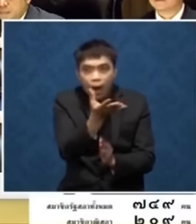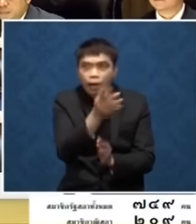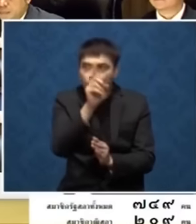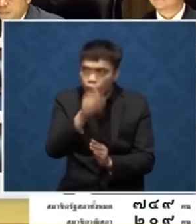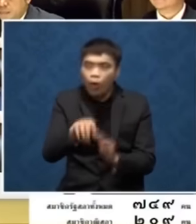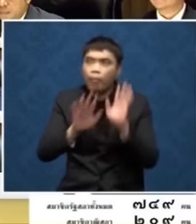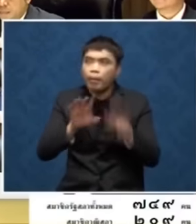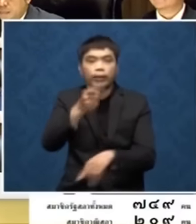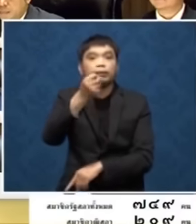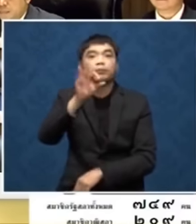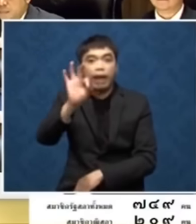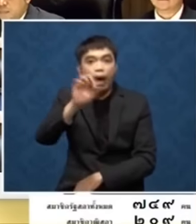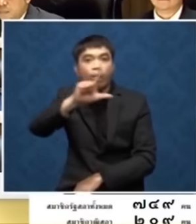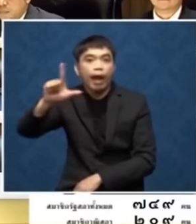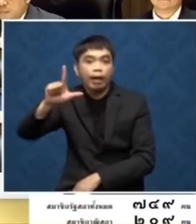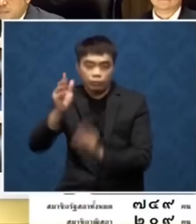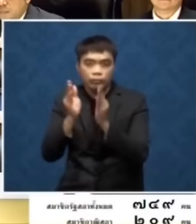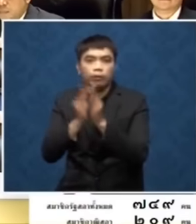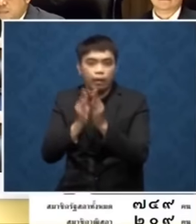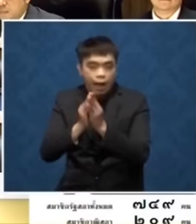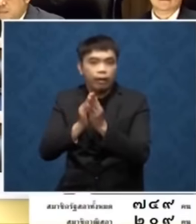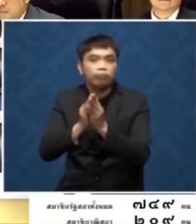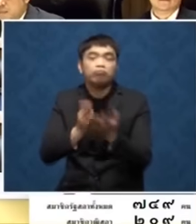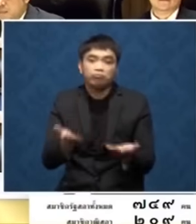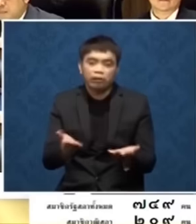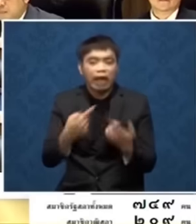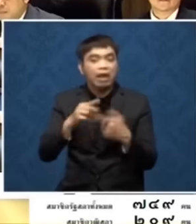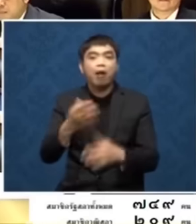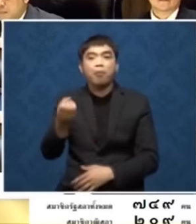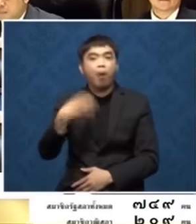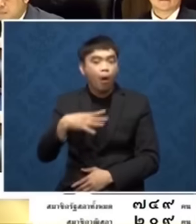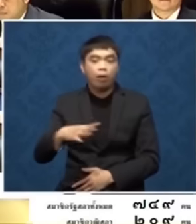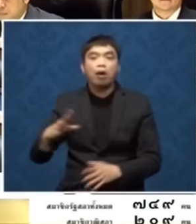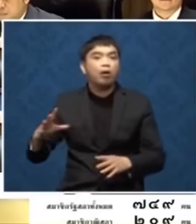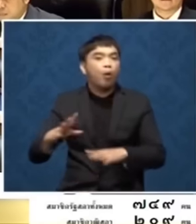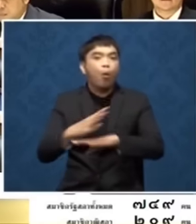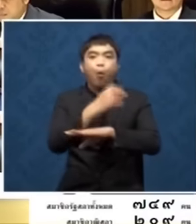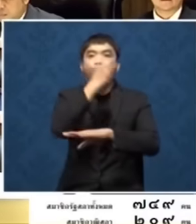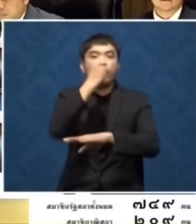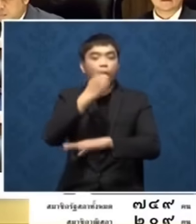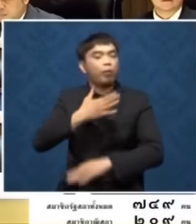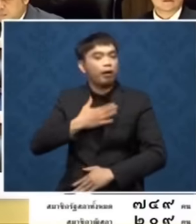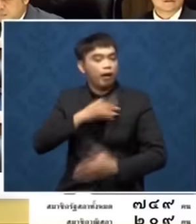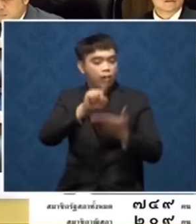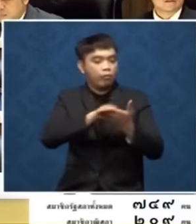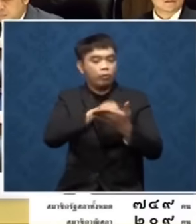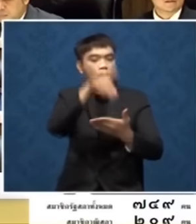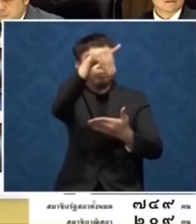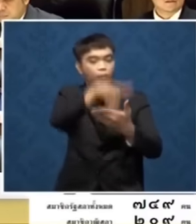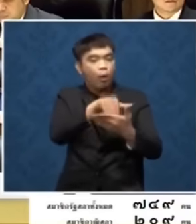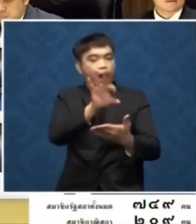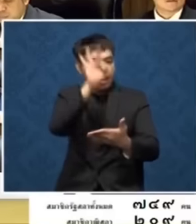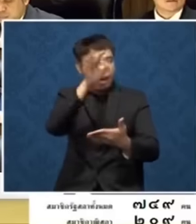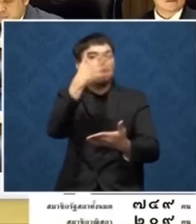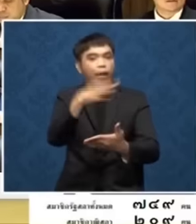ประมาณ19ล้านเสียงครับแต่วันนี้ท่านเหมารวมทั้งหมดว่าท่านได้รับฉันทามติจากพี่น้องประชาชนมาแ